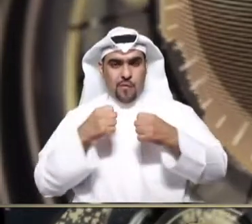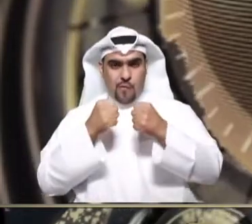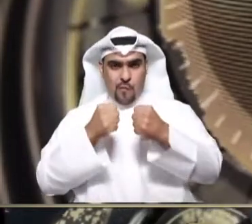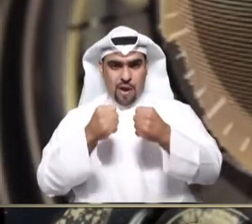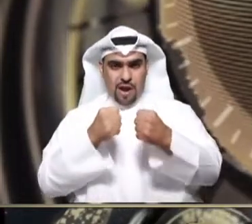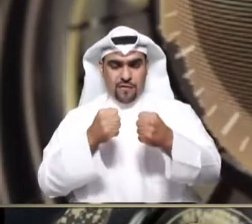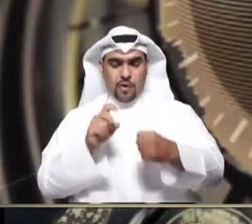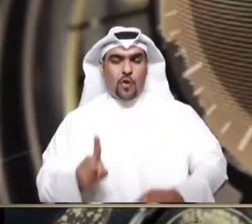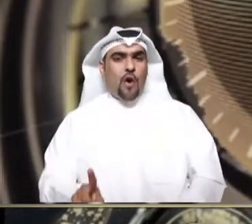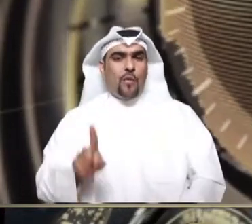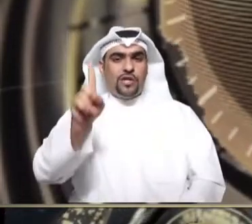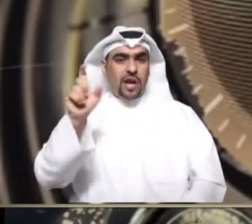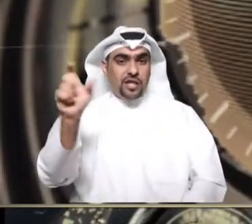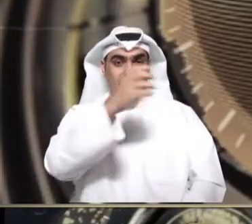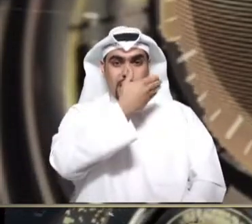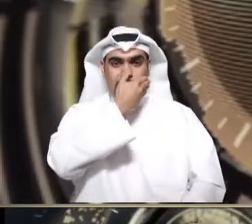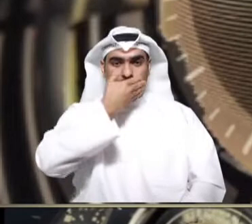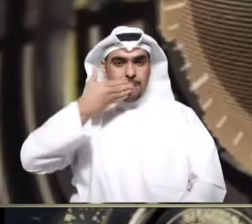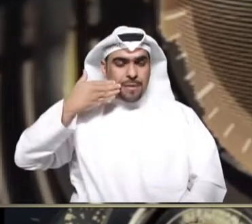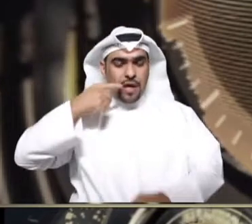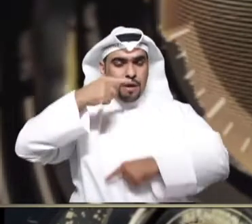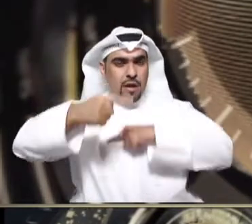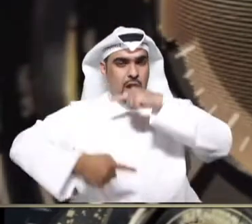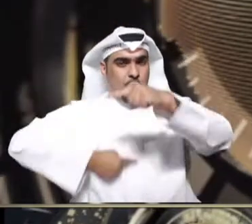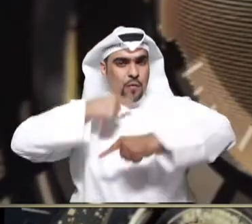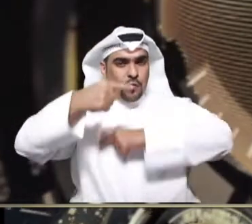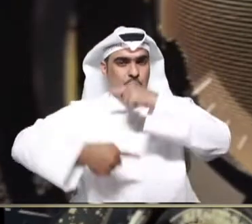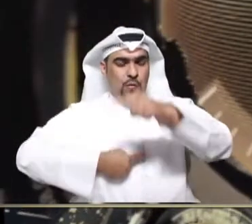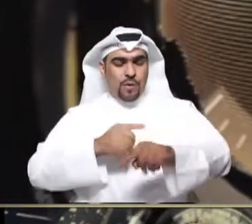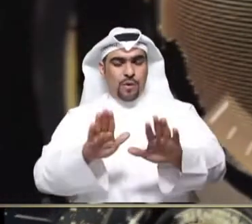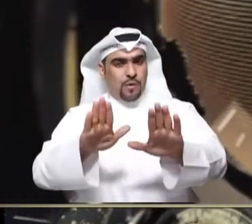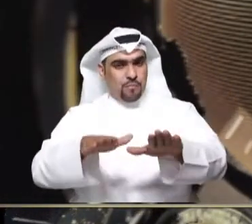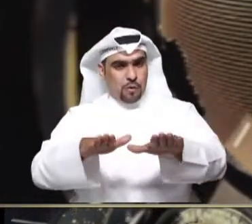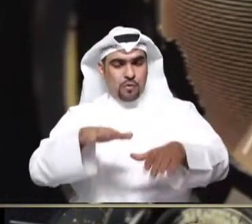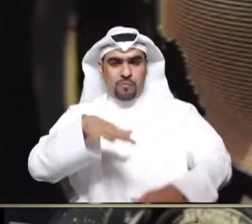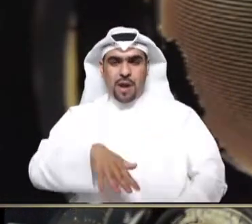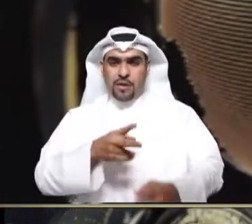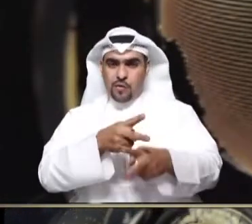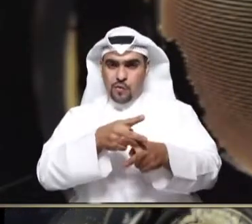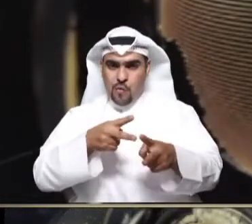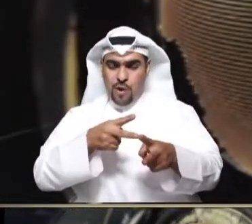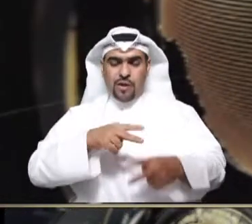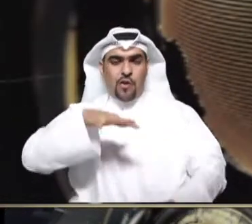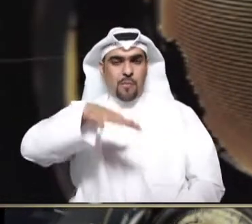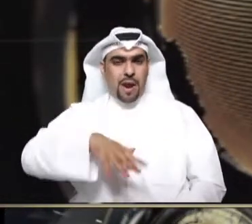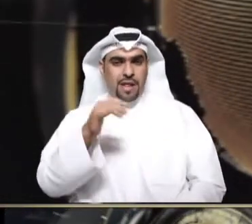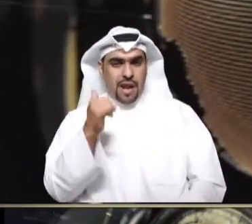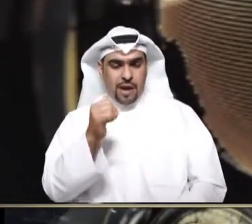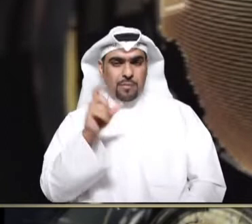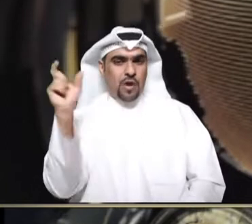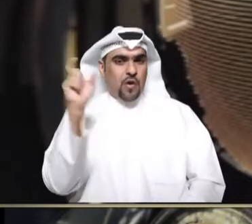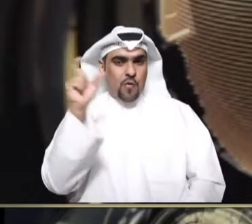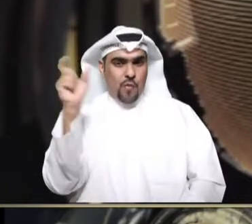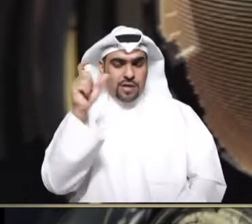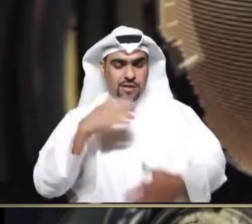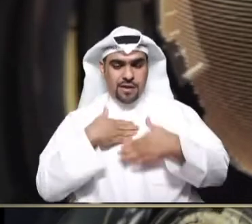وأن يعيد هذا الشهر الكريم في وطننا العزيز وعلى الأمتين العربية والإسلامية بوافر